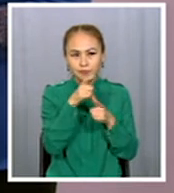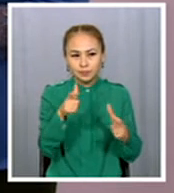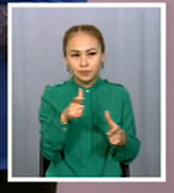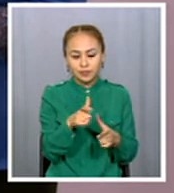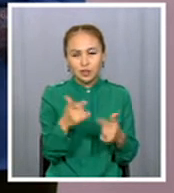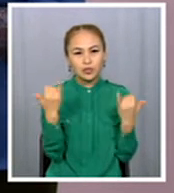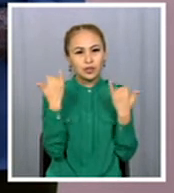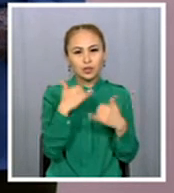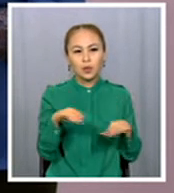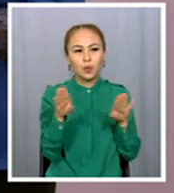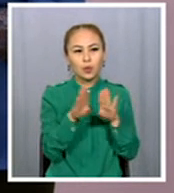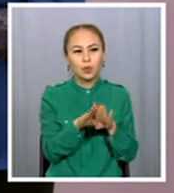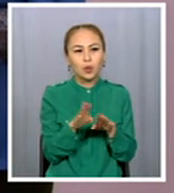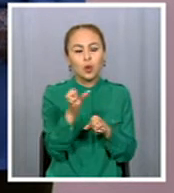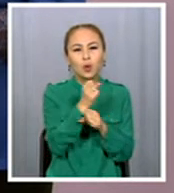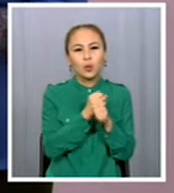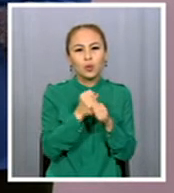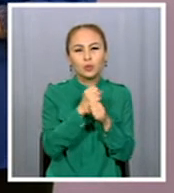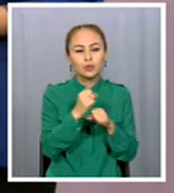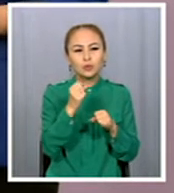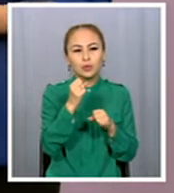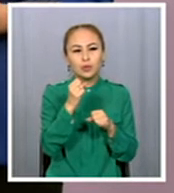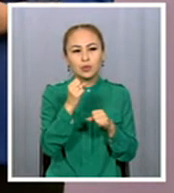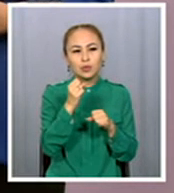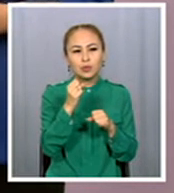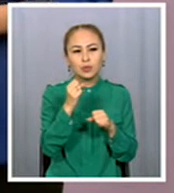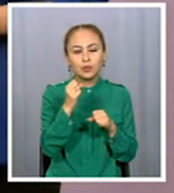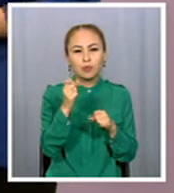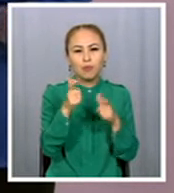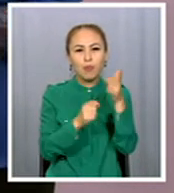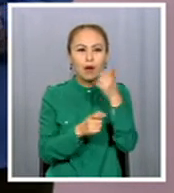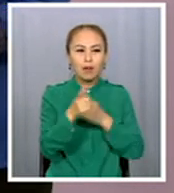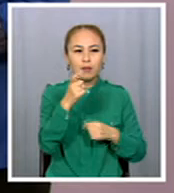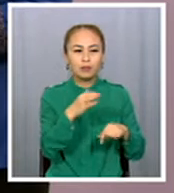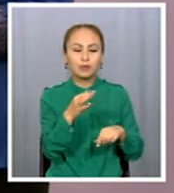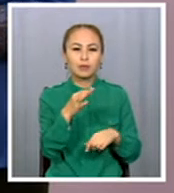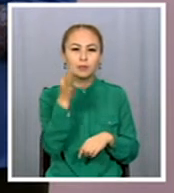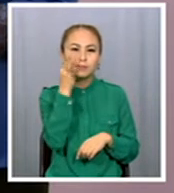Шіркін, қою сүтті айтсаңдаршы, деп мысық тамсанады.